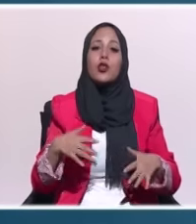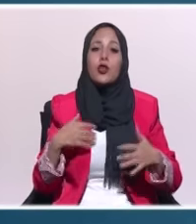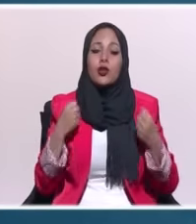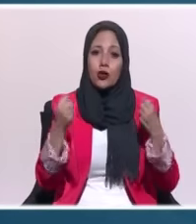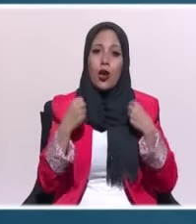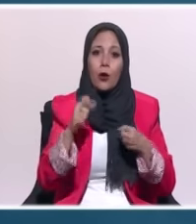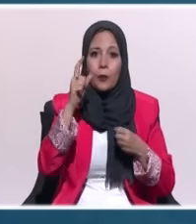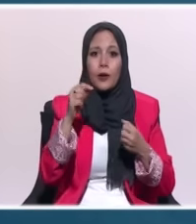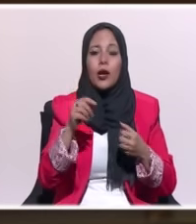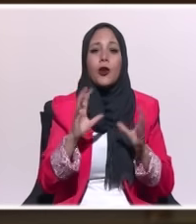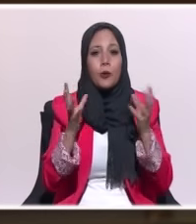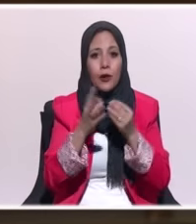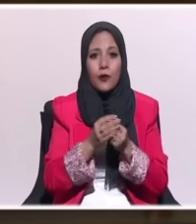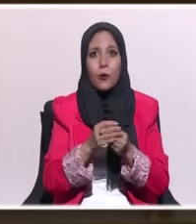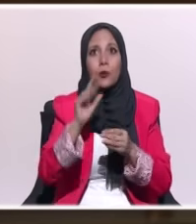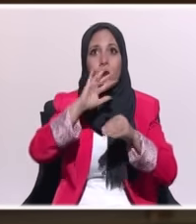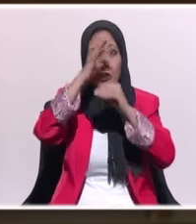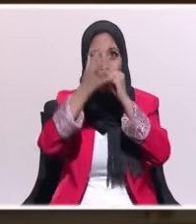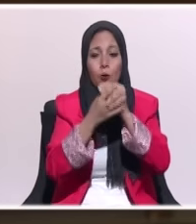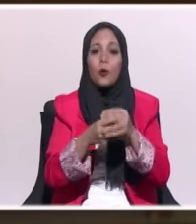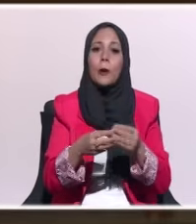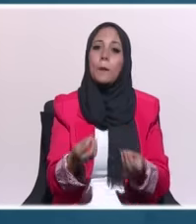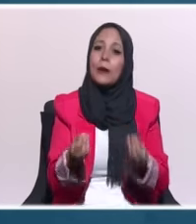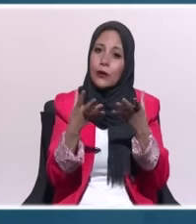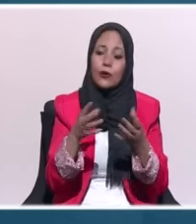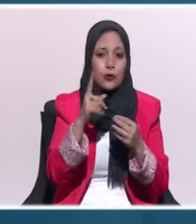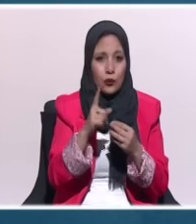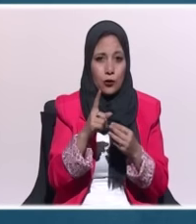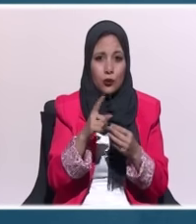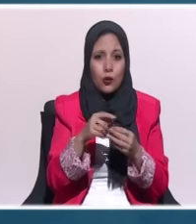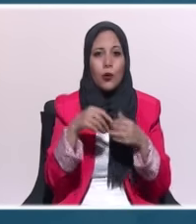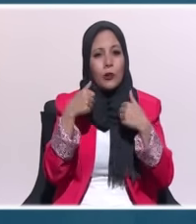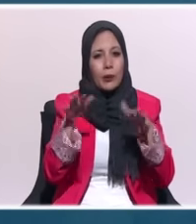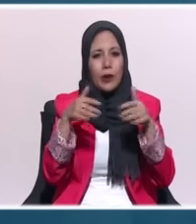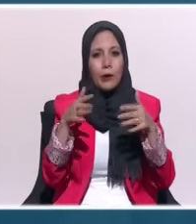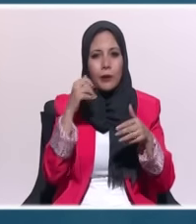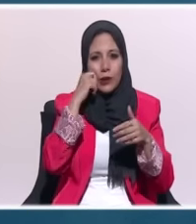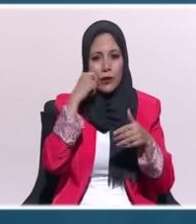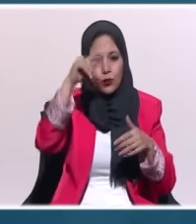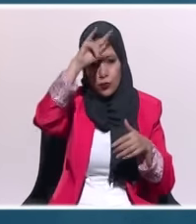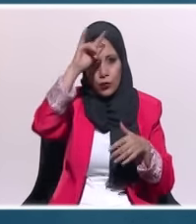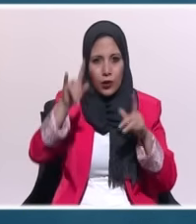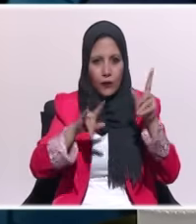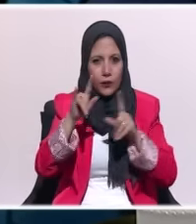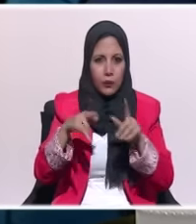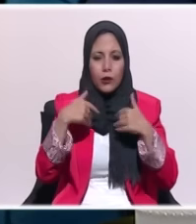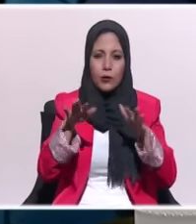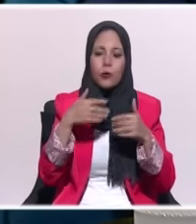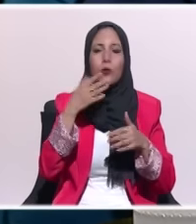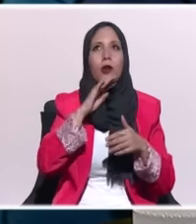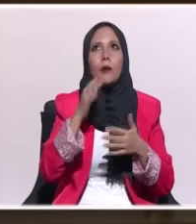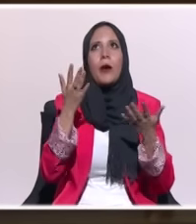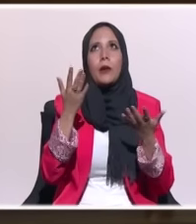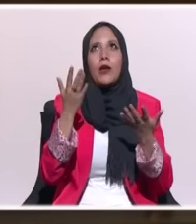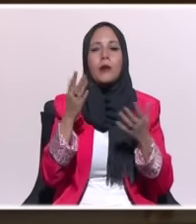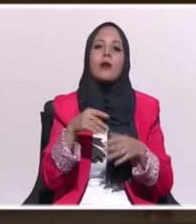فيها. الله يخليك ويضلل عليكم بالخير ما لكمش غير بعض. ربنا يخليك يا رب. ويبعد عنكم شياطين الانس والجن. امين يا رب. اللهم امين.